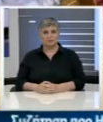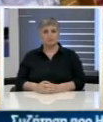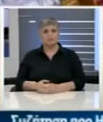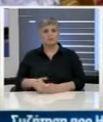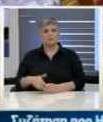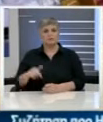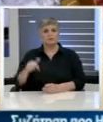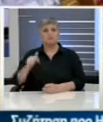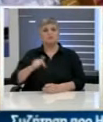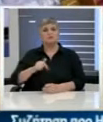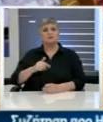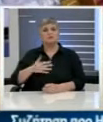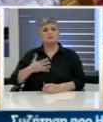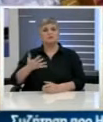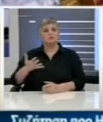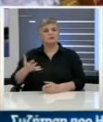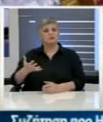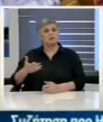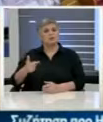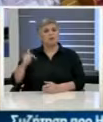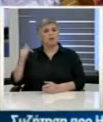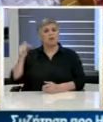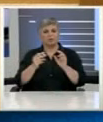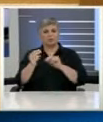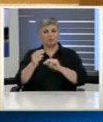παίζω κύριε